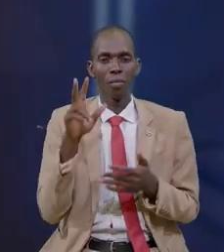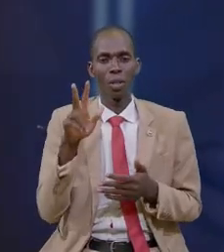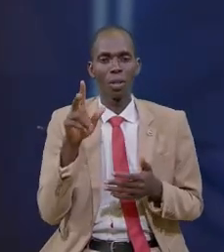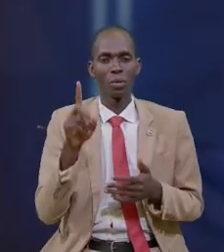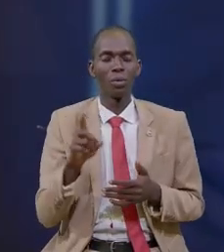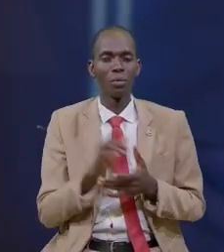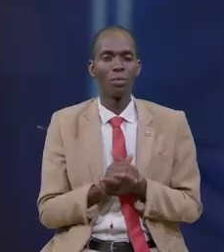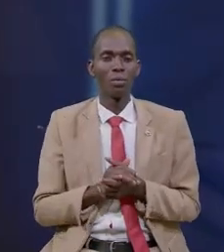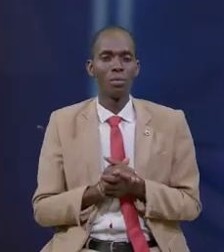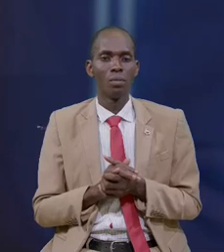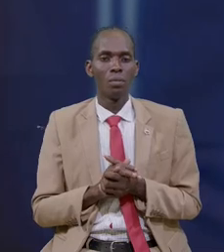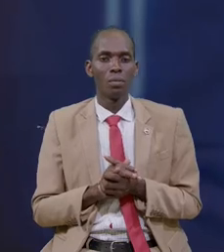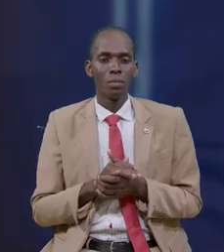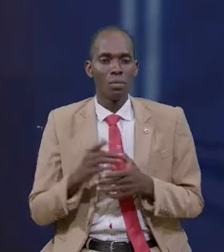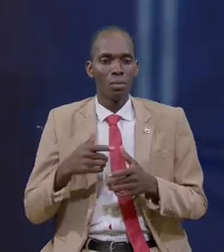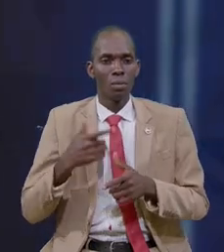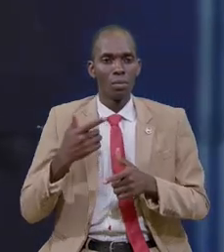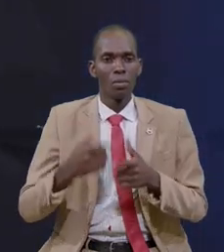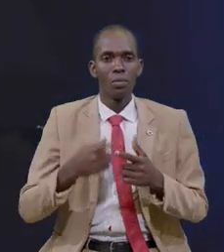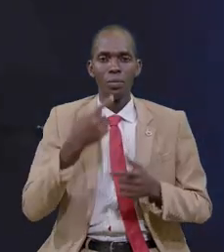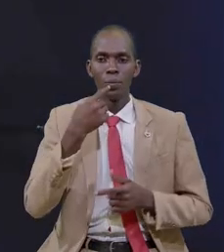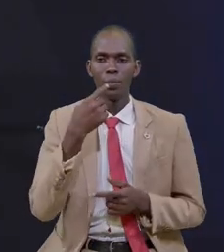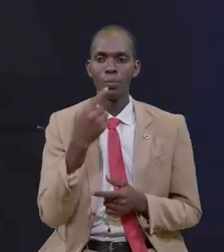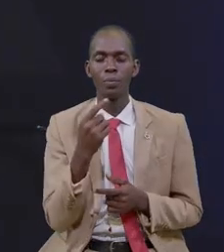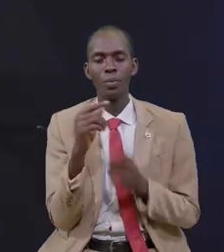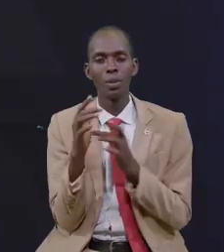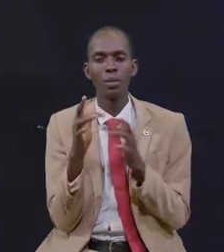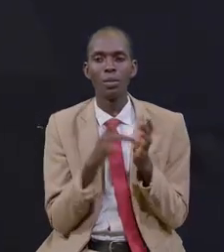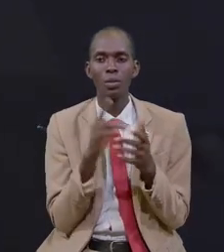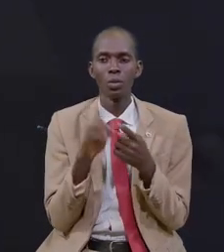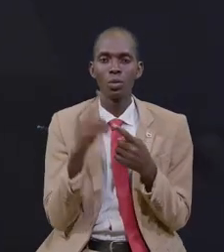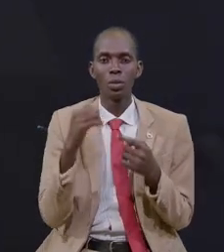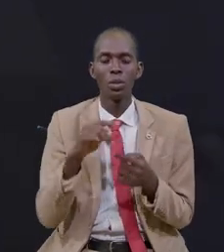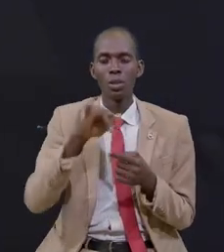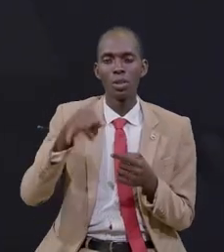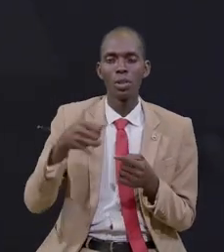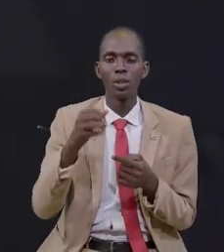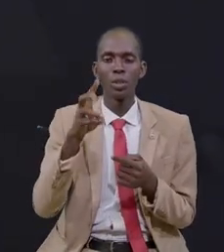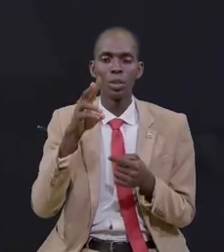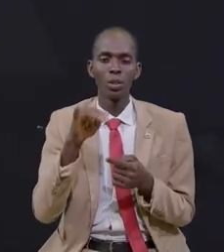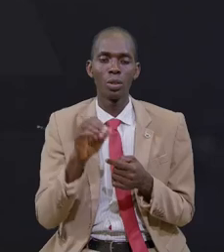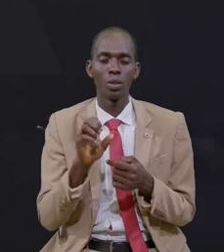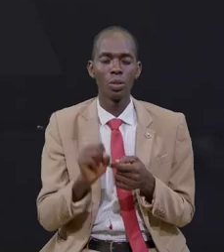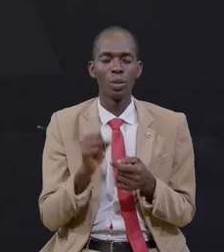Verset 31. Et il dit aux Juifs qui avaient cru en lui,